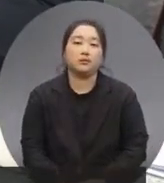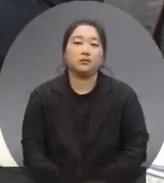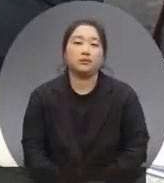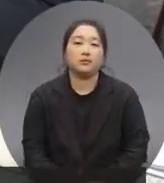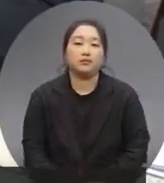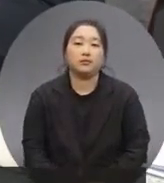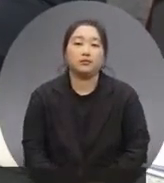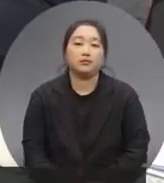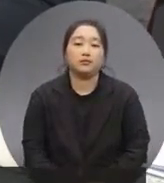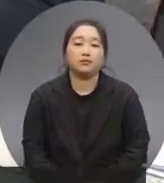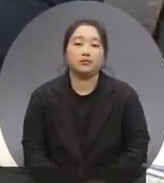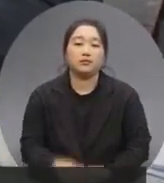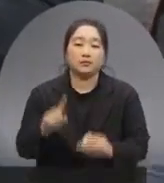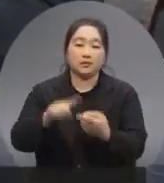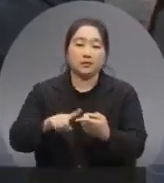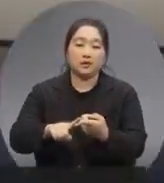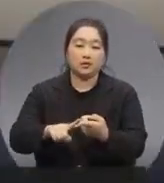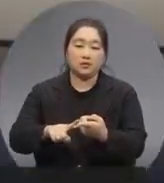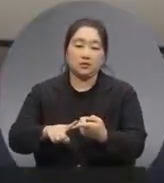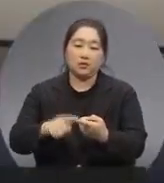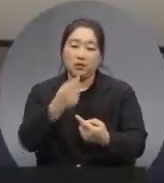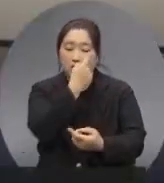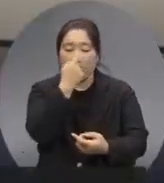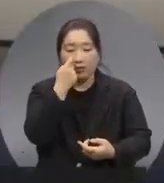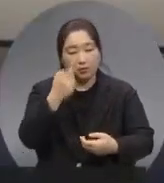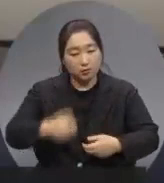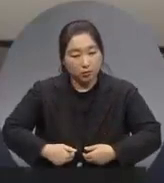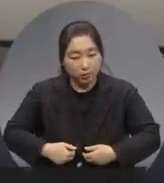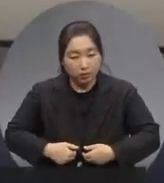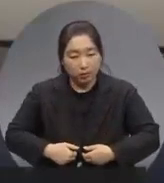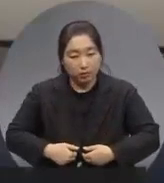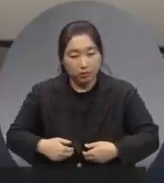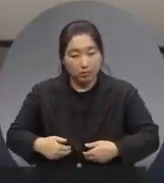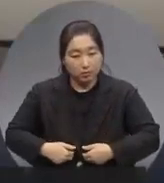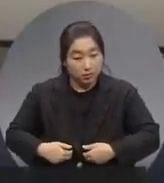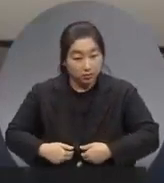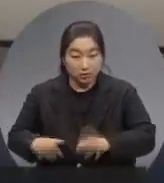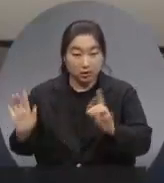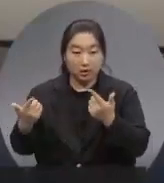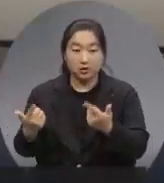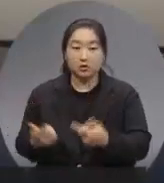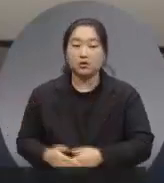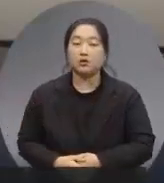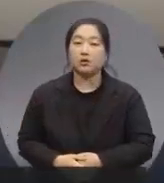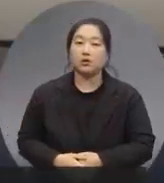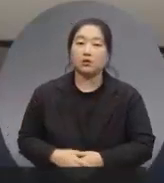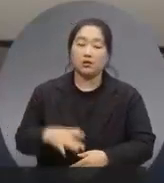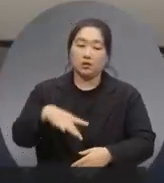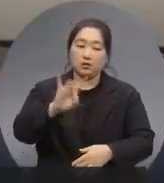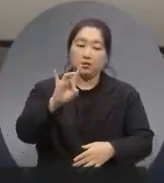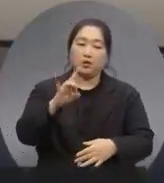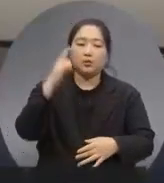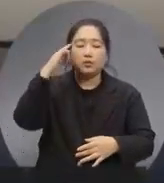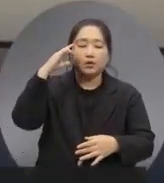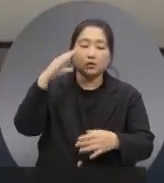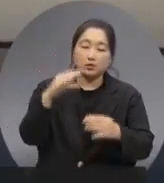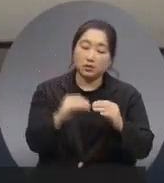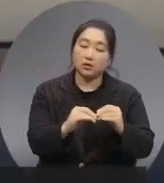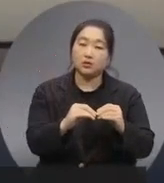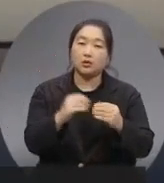이런 부분을 확인할 필요가 필요치 않다는 말씀이신 거예요 저희가 찬반으로